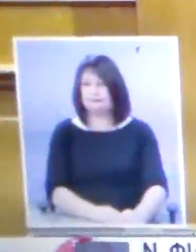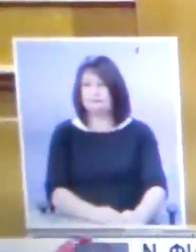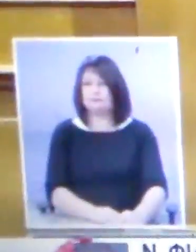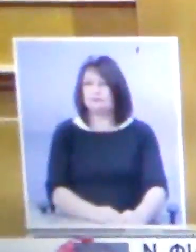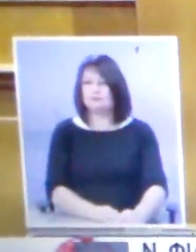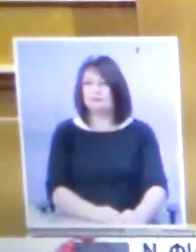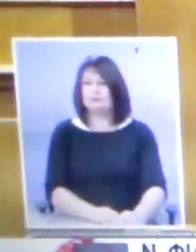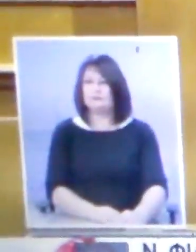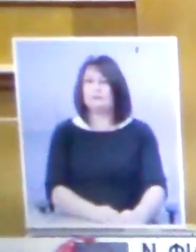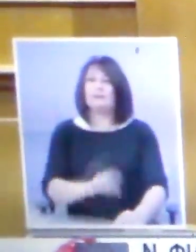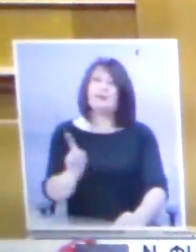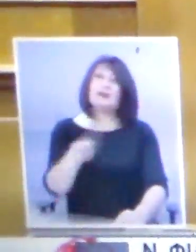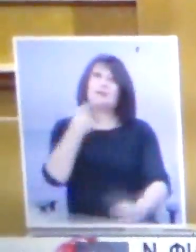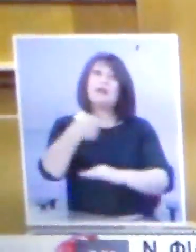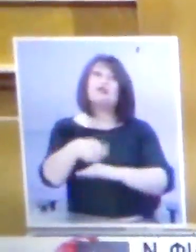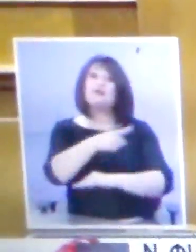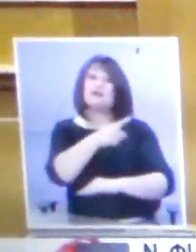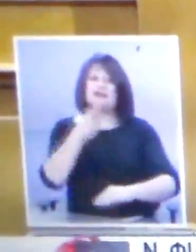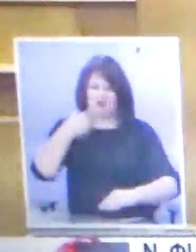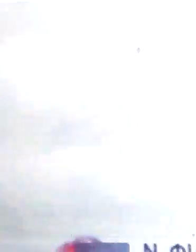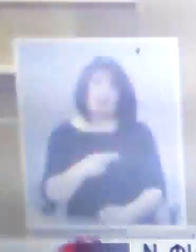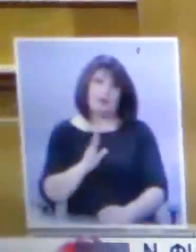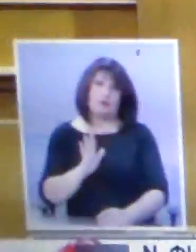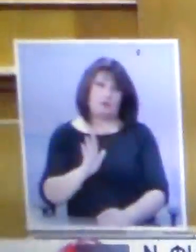Στο δικαστήριο εσείς. Στο δικαστήριο.